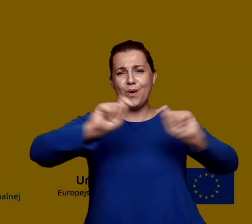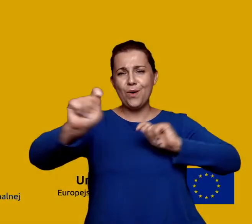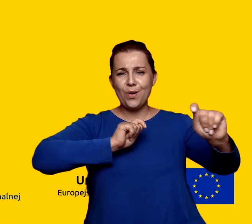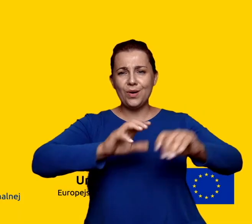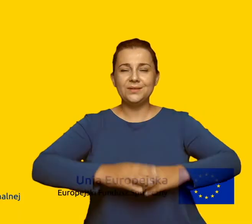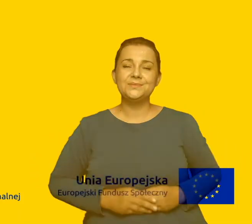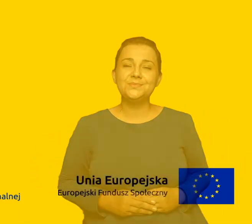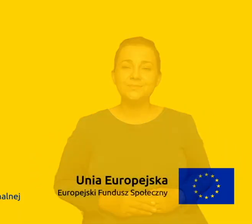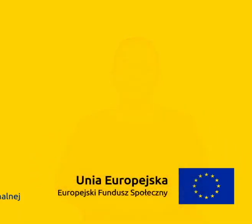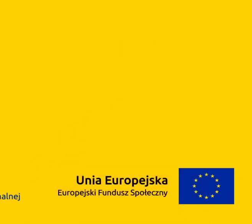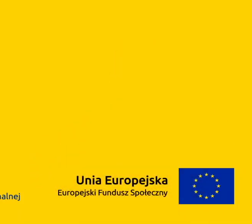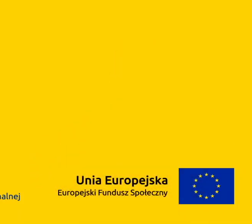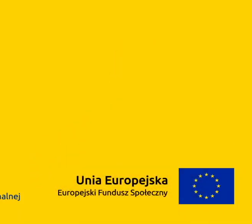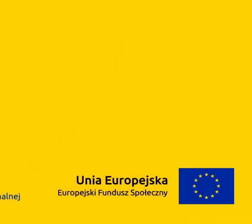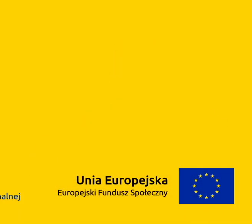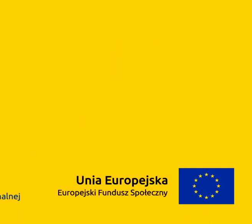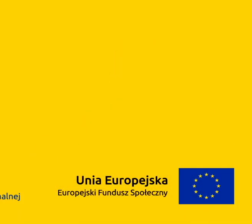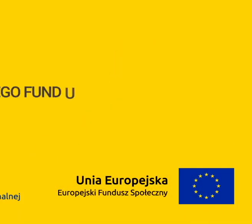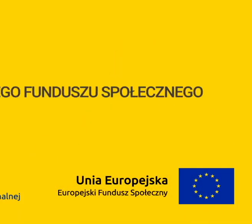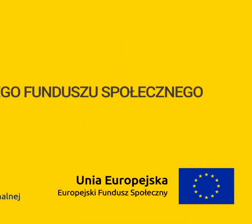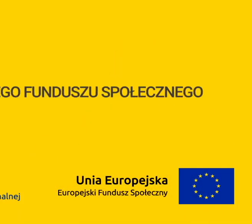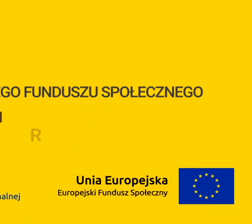Dziękujemy. Dziękujemy. Dziękujemy.